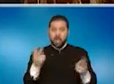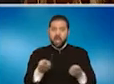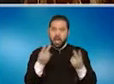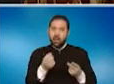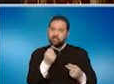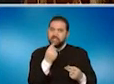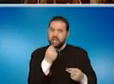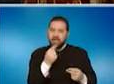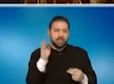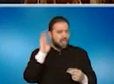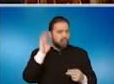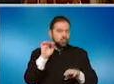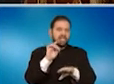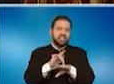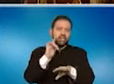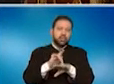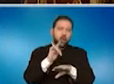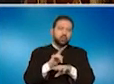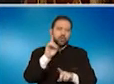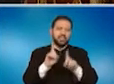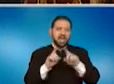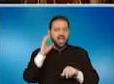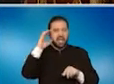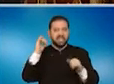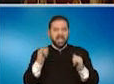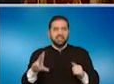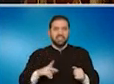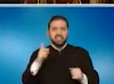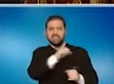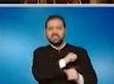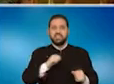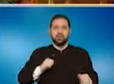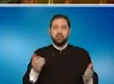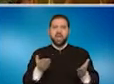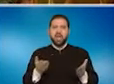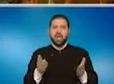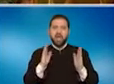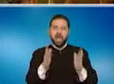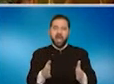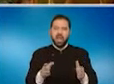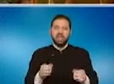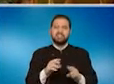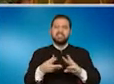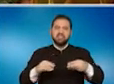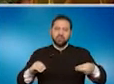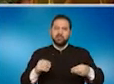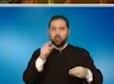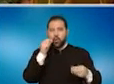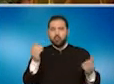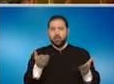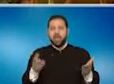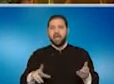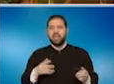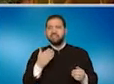duce, ascultă de medic dacă crede cu adevărat că asta este singura cale ca să se vindece. Bun, omul care este păcătos, pentru a-și